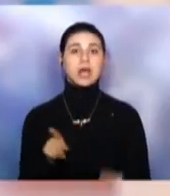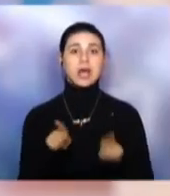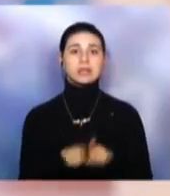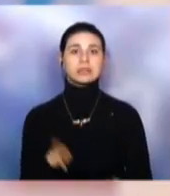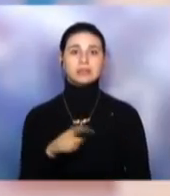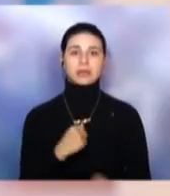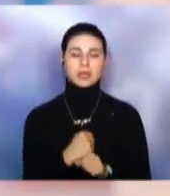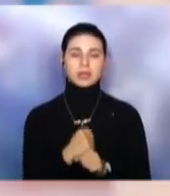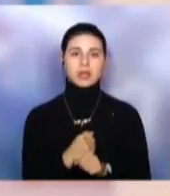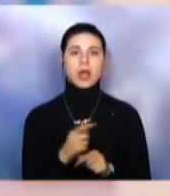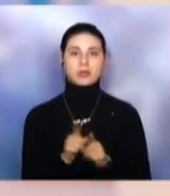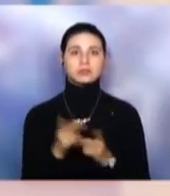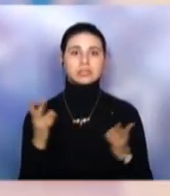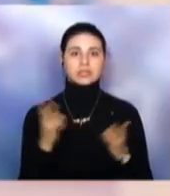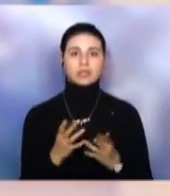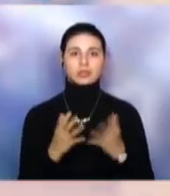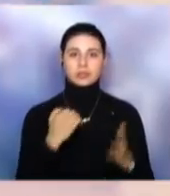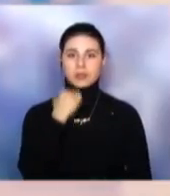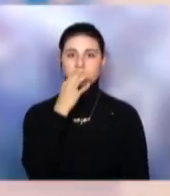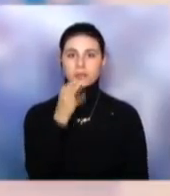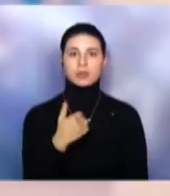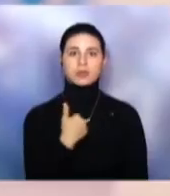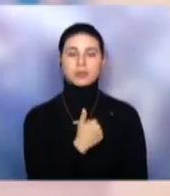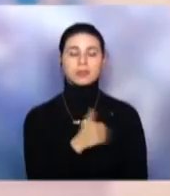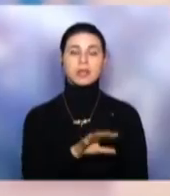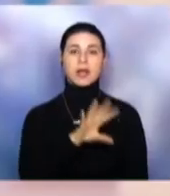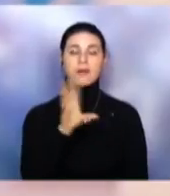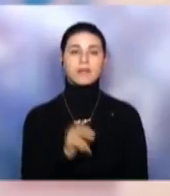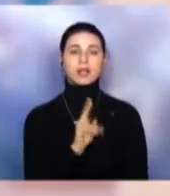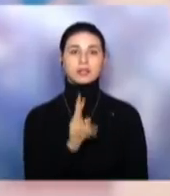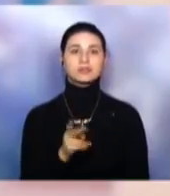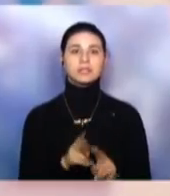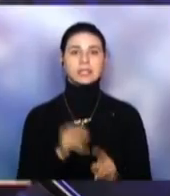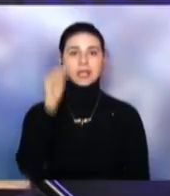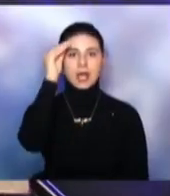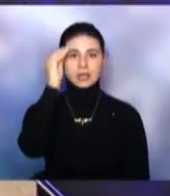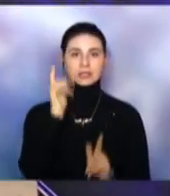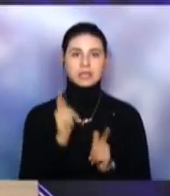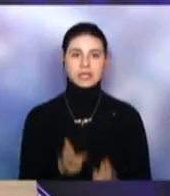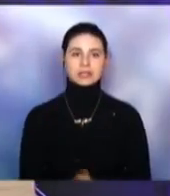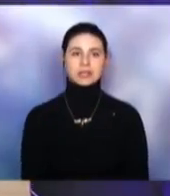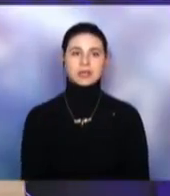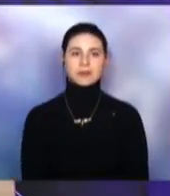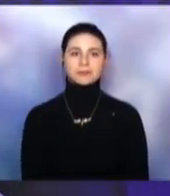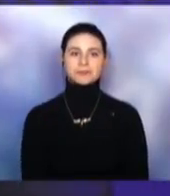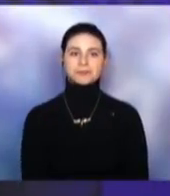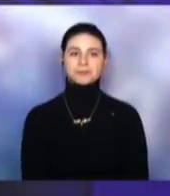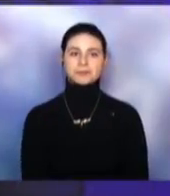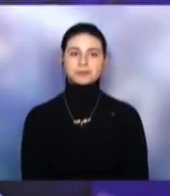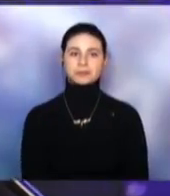რამ ჩათვალა საჭირო და მადლობა მინდა მოახსენო ყველას, ვინც ეს აზრი გაიზიარა.